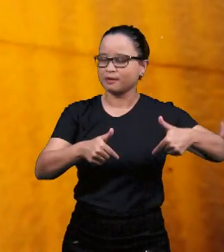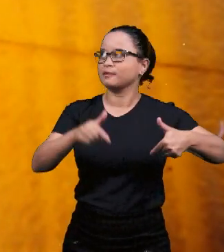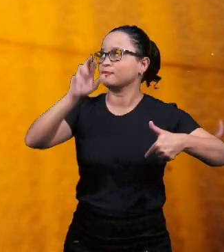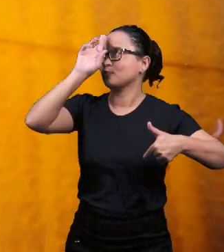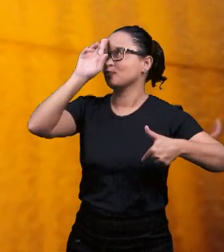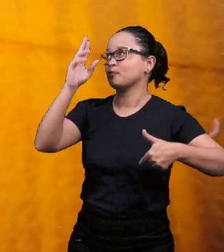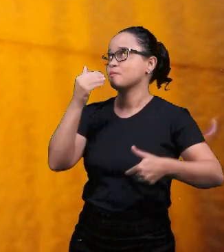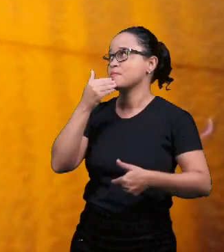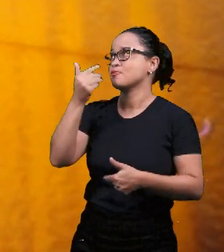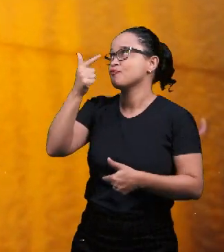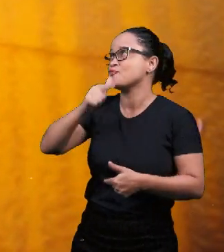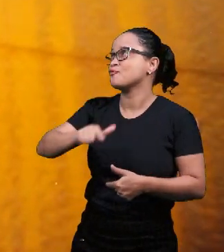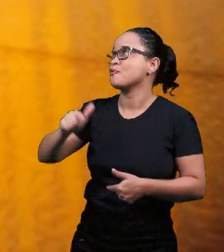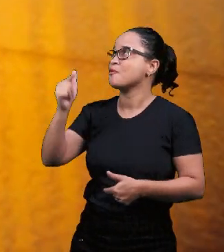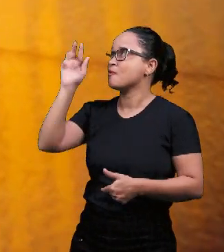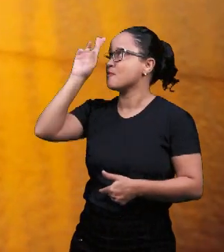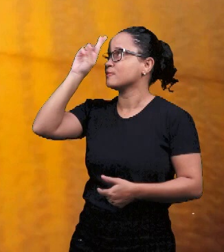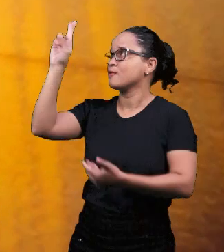Оживи,